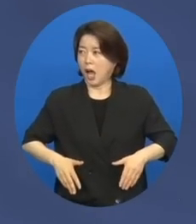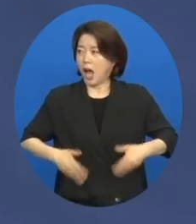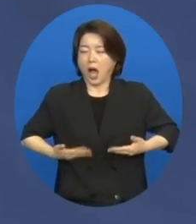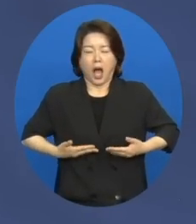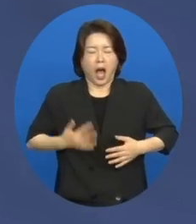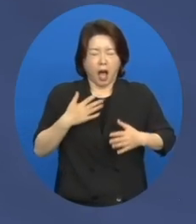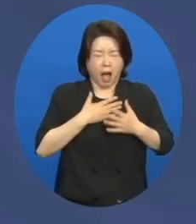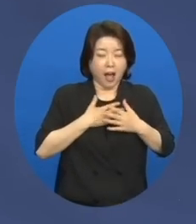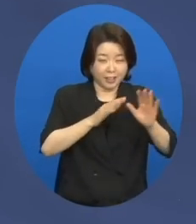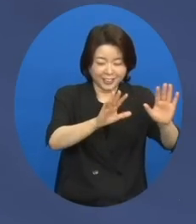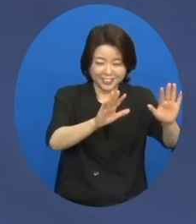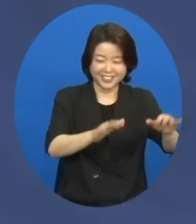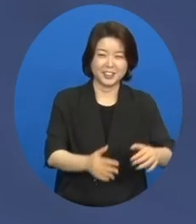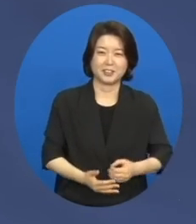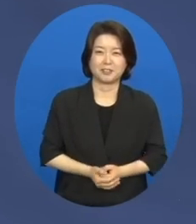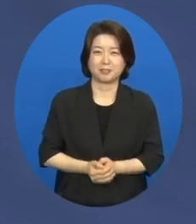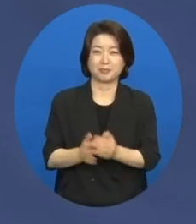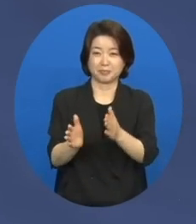봐요. 어쨌든